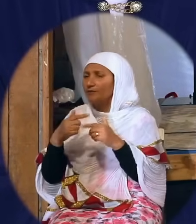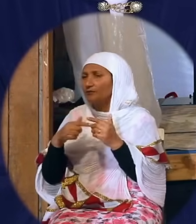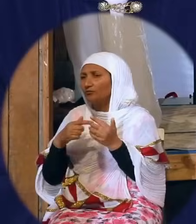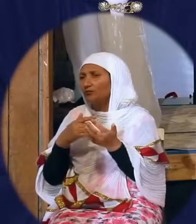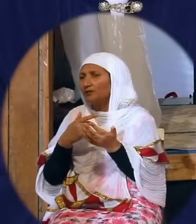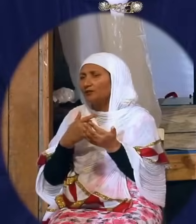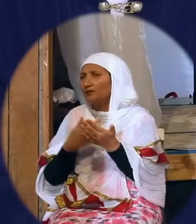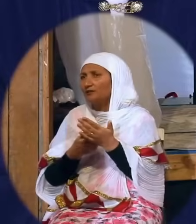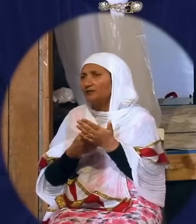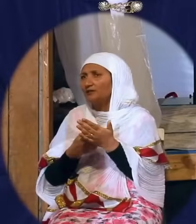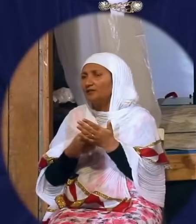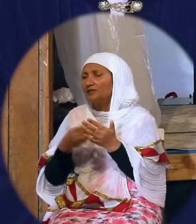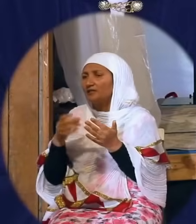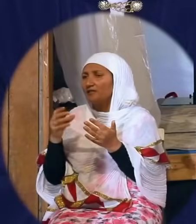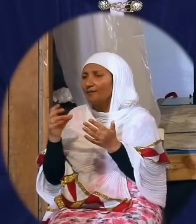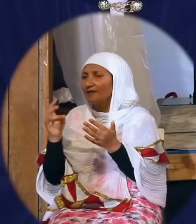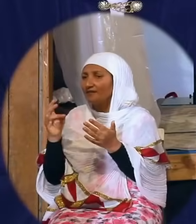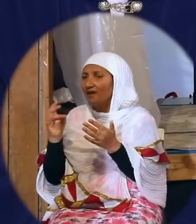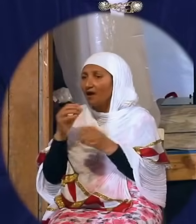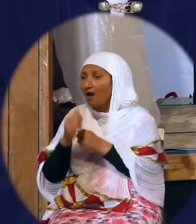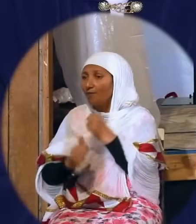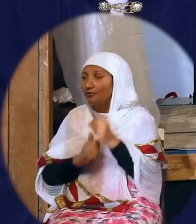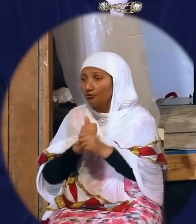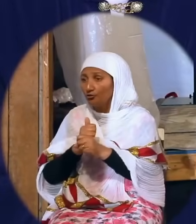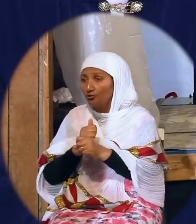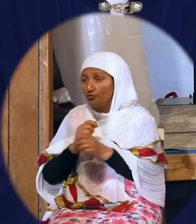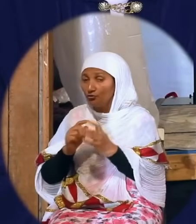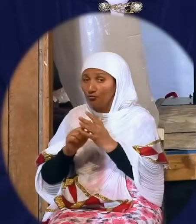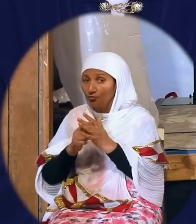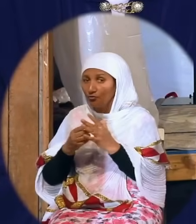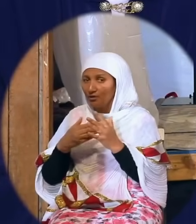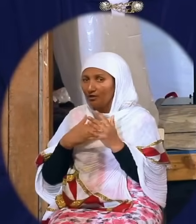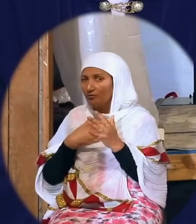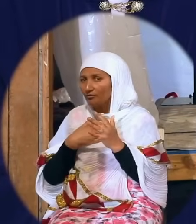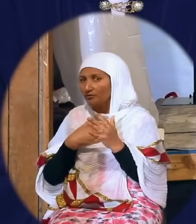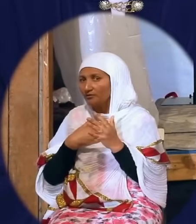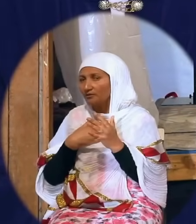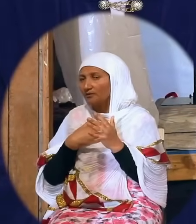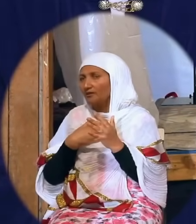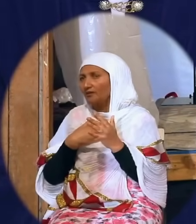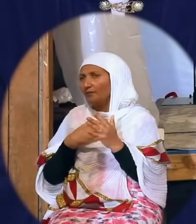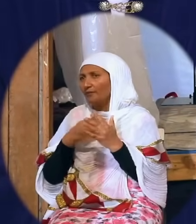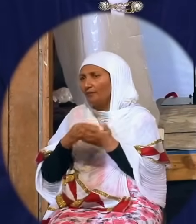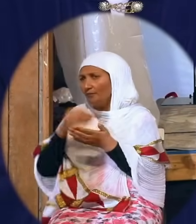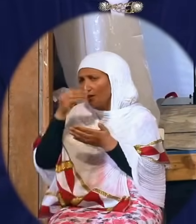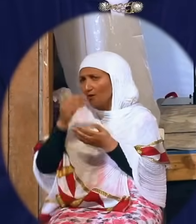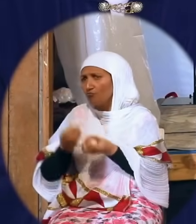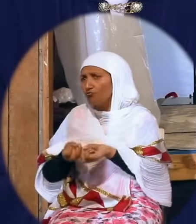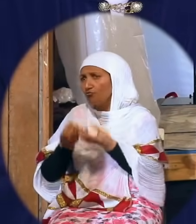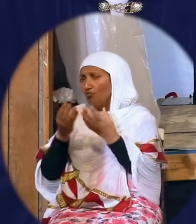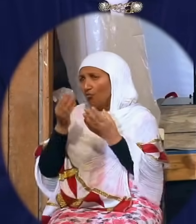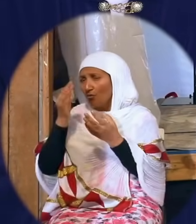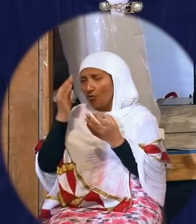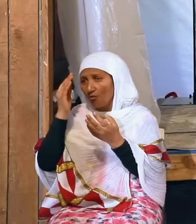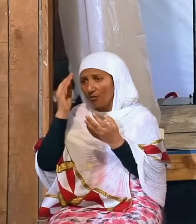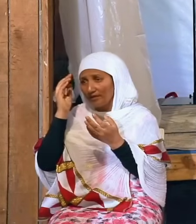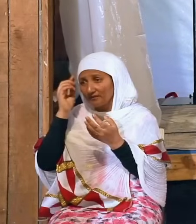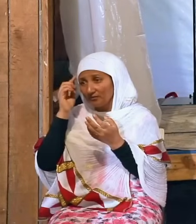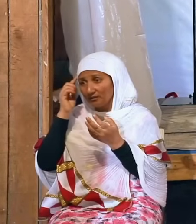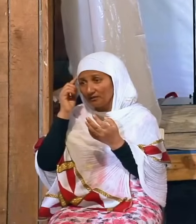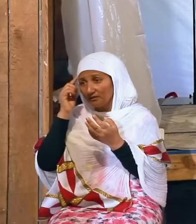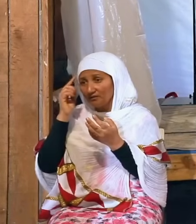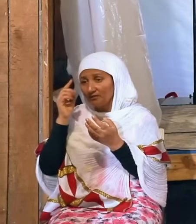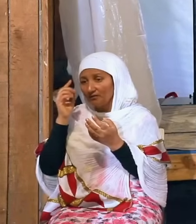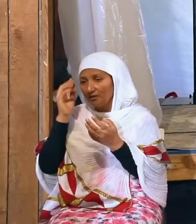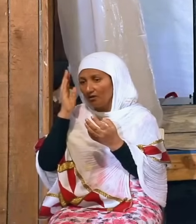ከዚህ ከሰባት አመት ጀምሮ ያለው ኮንሺየስሊ ሆነ ብለው በመማር ብዙ ዕውቀት የሚወስዱበት ነው እና